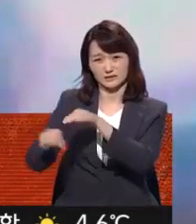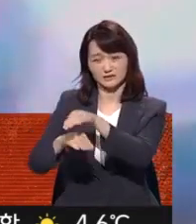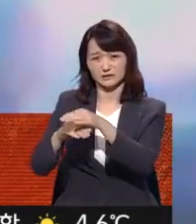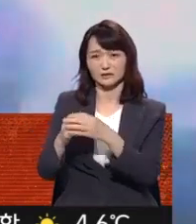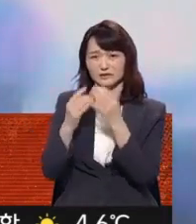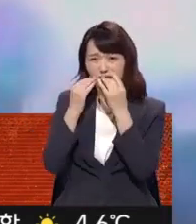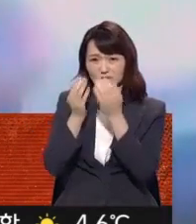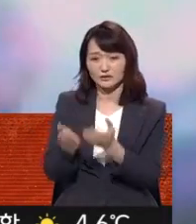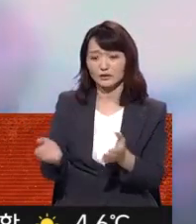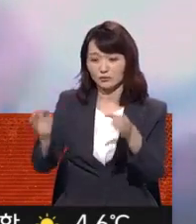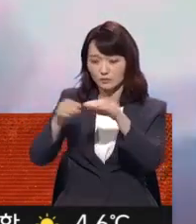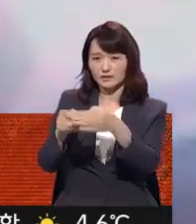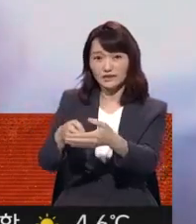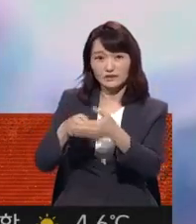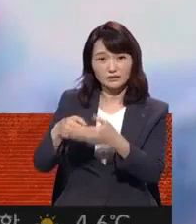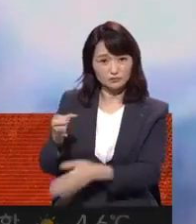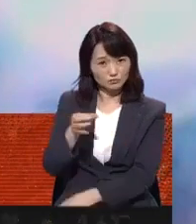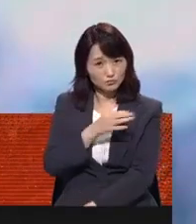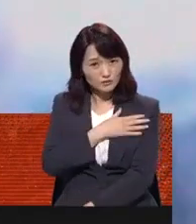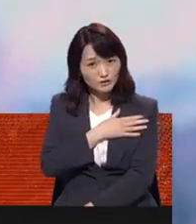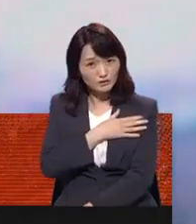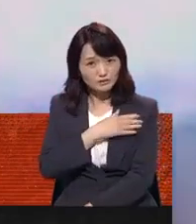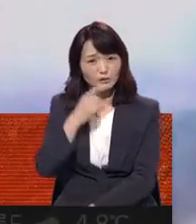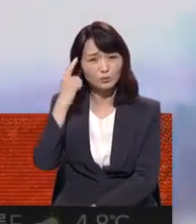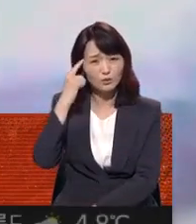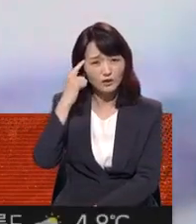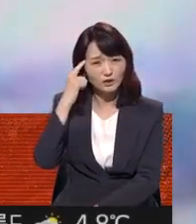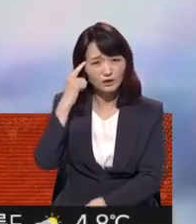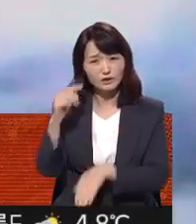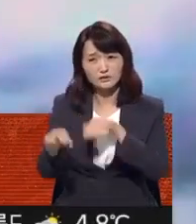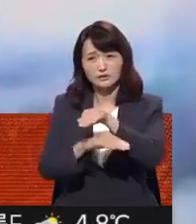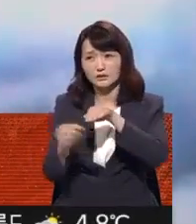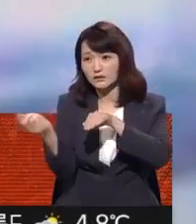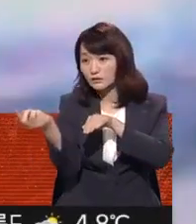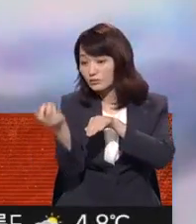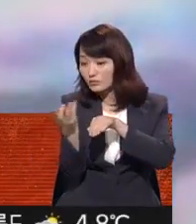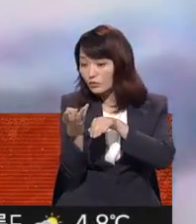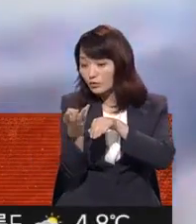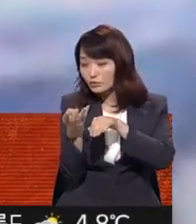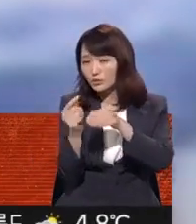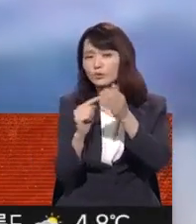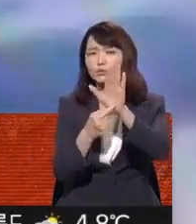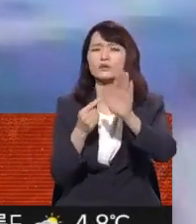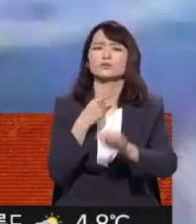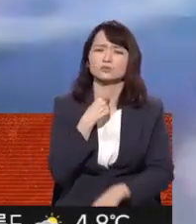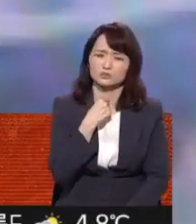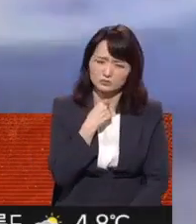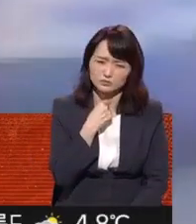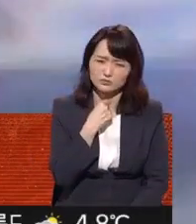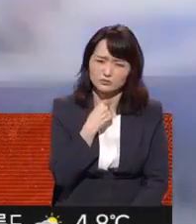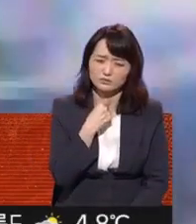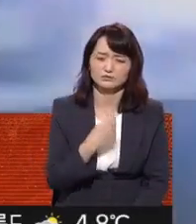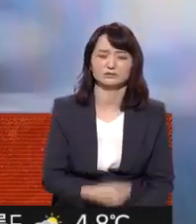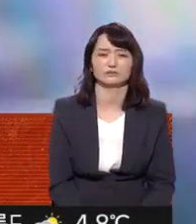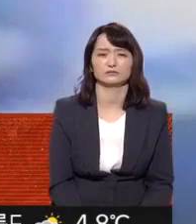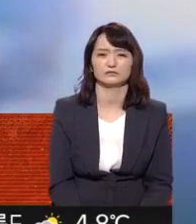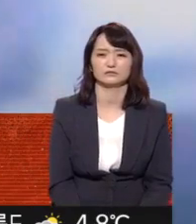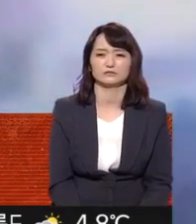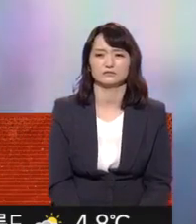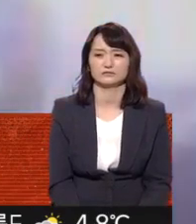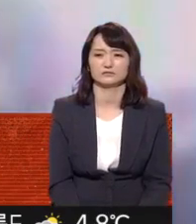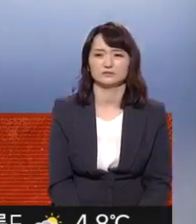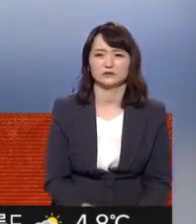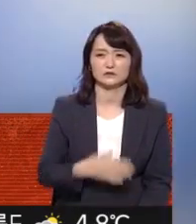아껴서 부자 됐나 봐요 진짜 왜 이러고 삽니까 차량 번호 공개하고 싶습니다 정말 굉장히